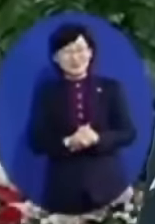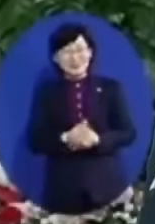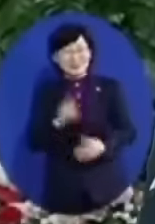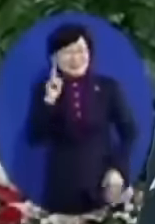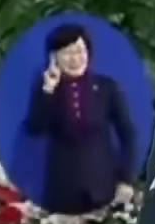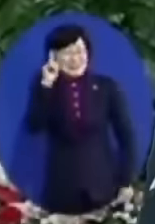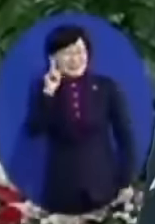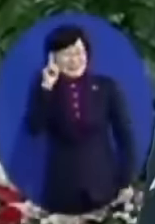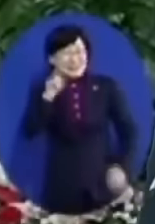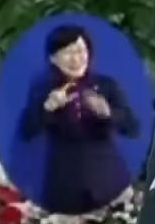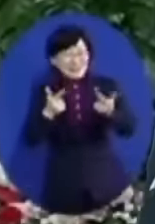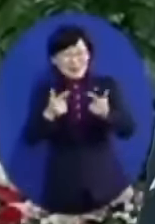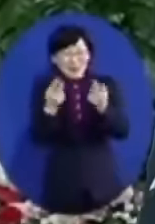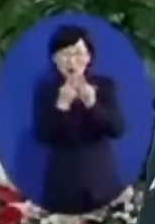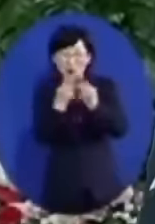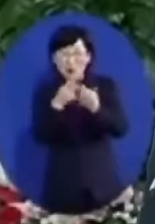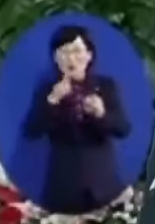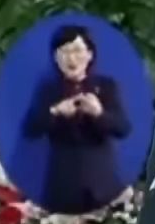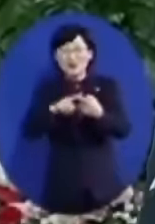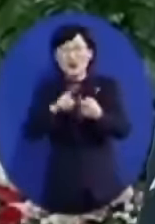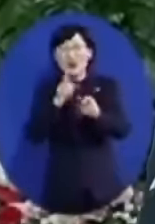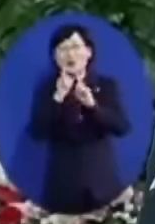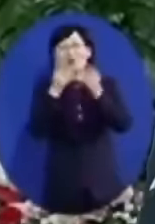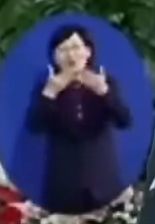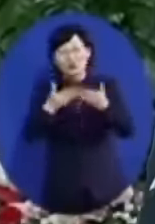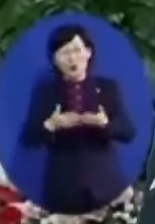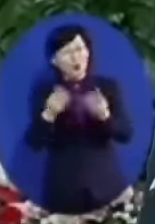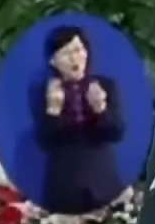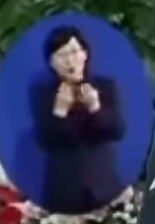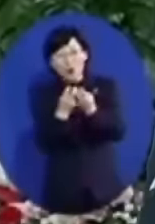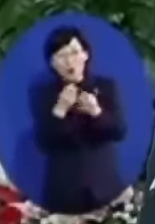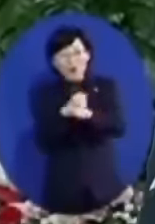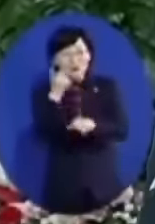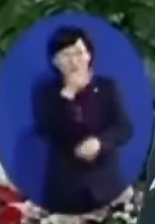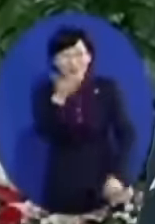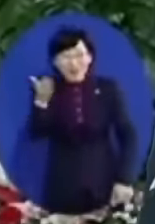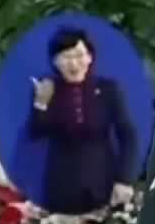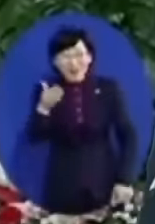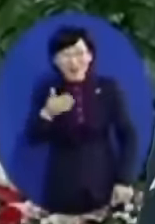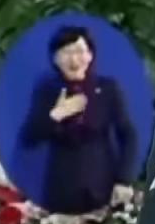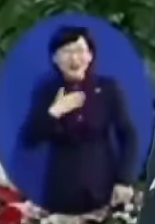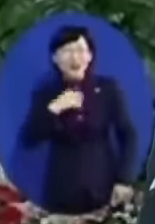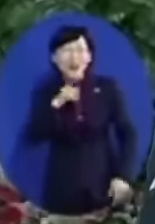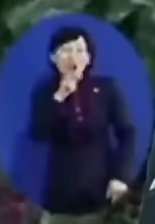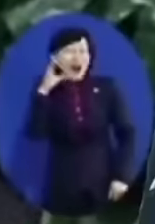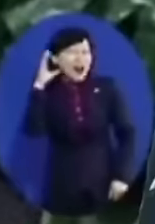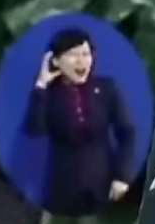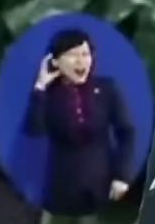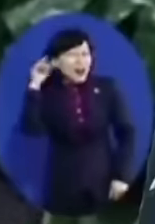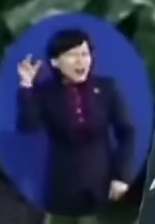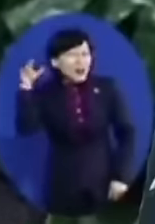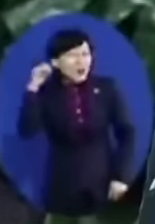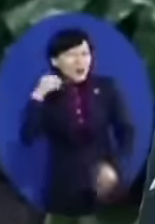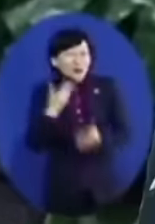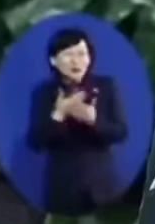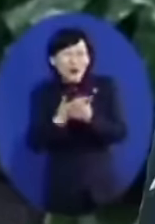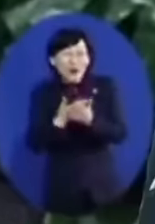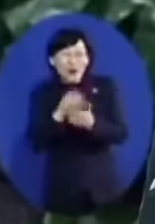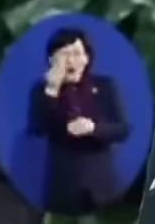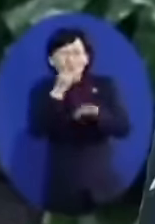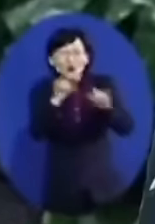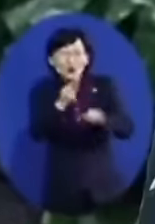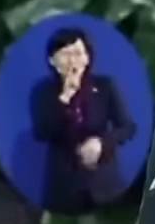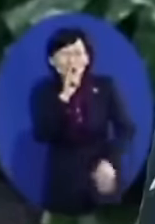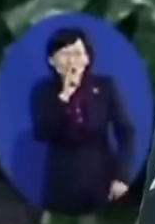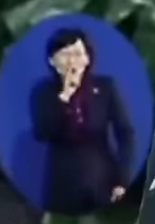스트레스에 안 걸리는 방법을 말해줍니다. 주님은 무엇을 어떻게 했기에 스트레스 안 걸립니까? 내게만 좀 말 좀 해주십시오. 우리 성도들에게는 비밀로